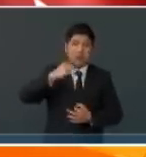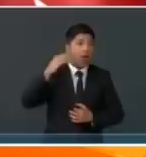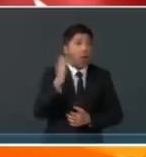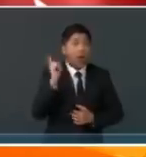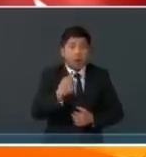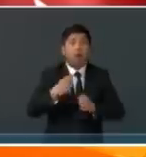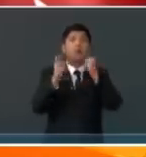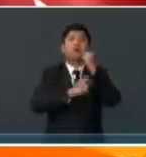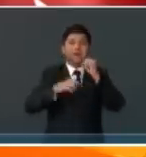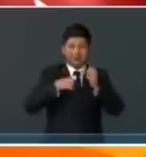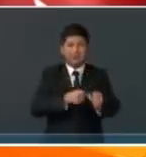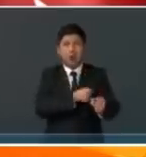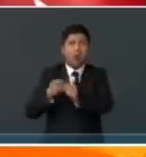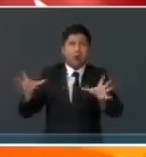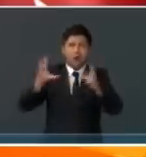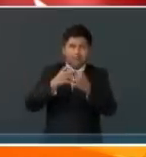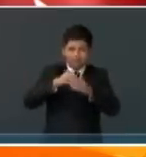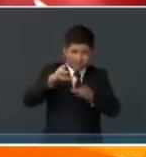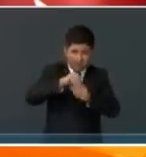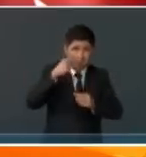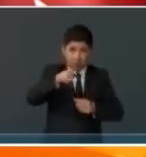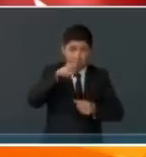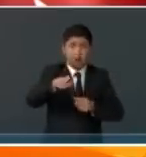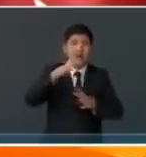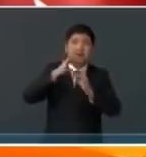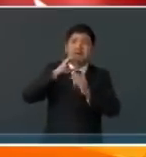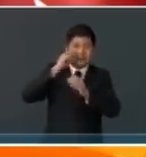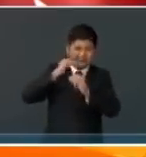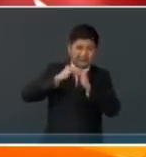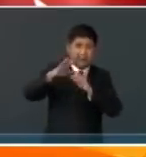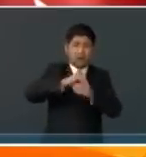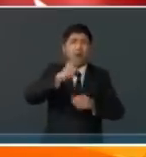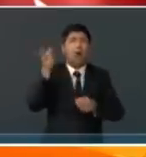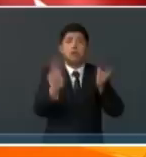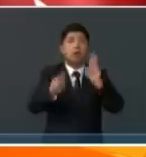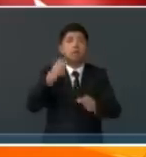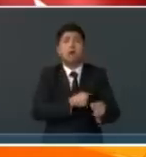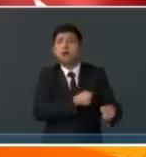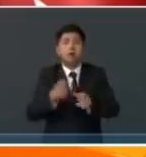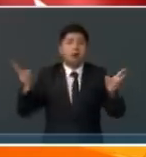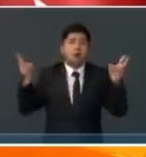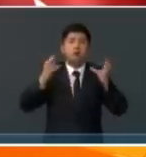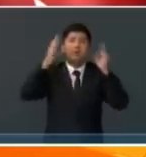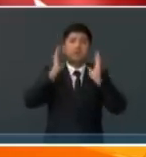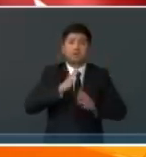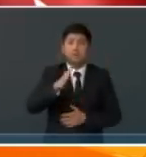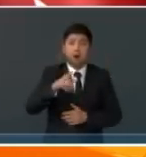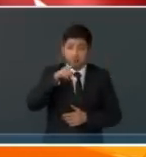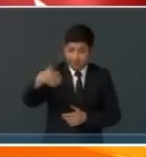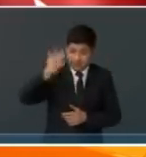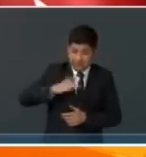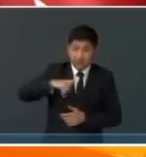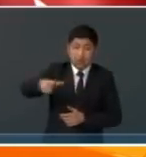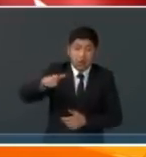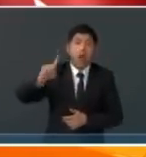terör örgütlerini kullanarak doğrudan insanımızın hayatına kast ettiler Ben buradan da